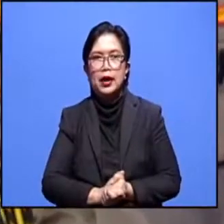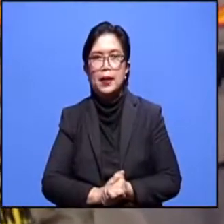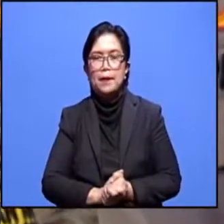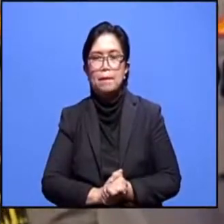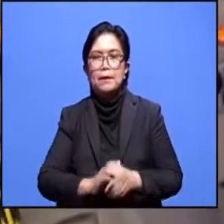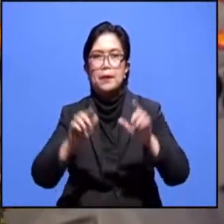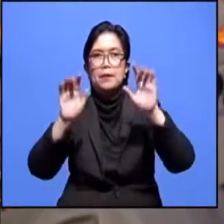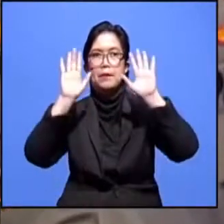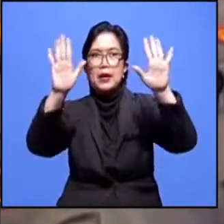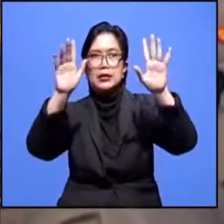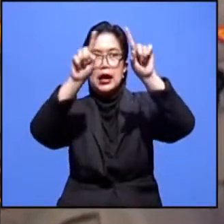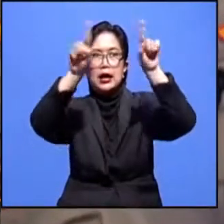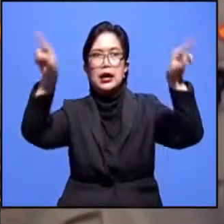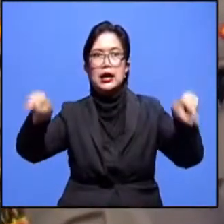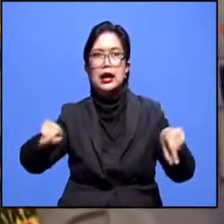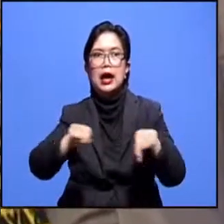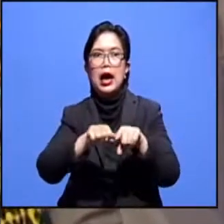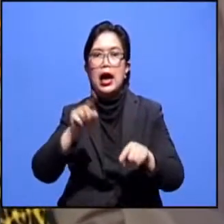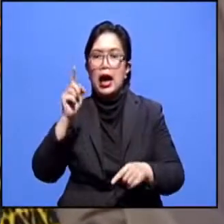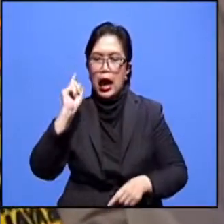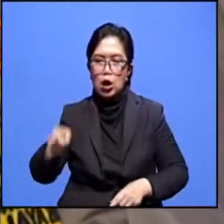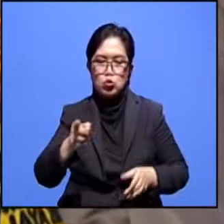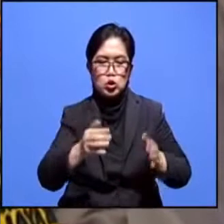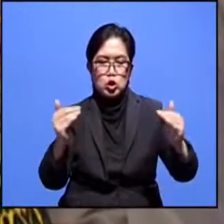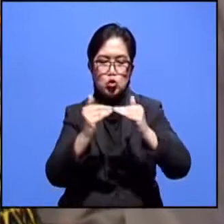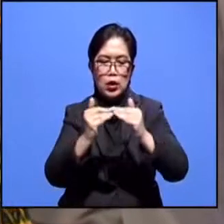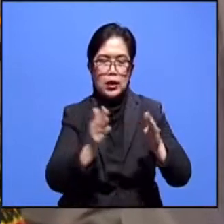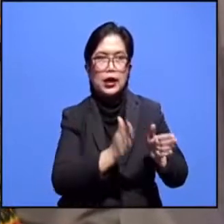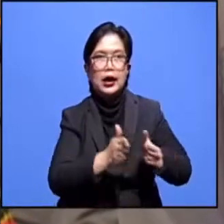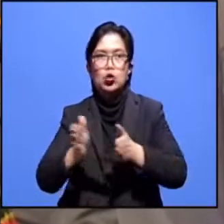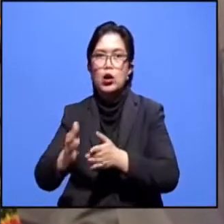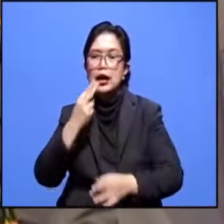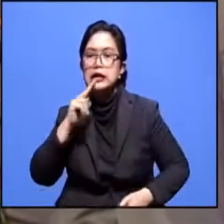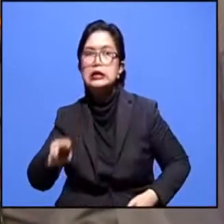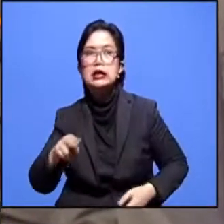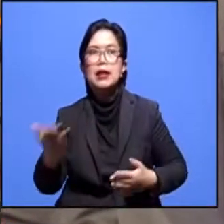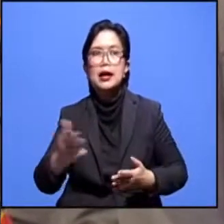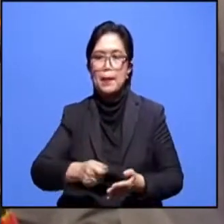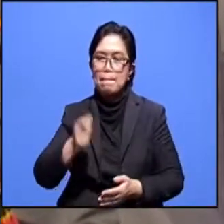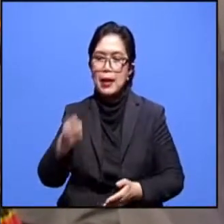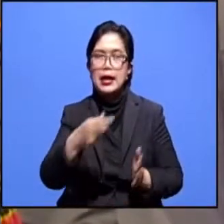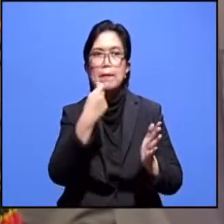Memasang spanduk itu ada aturannya. Harus ada izinnya dan harus bayar pajak.